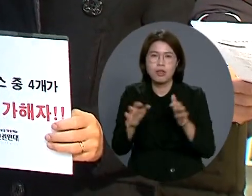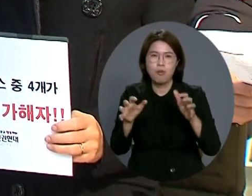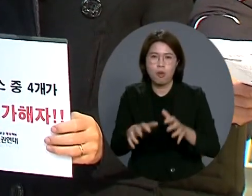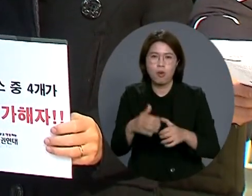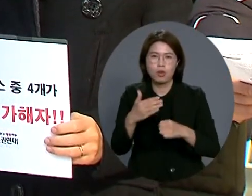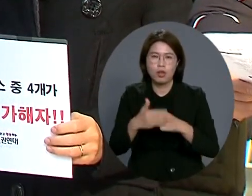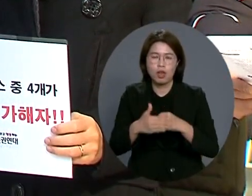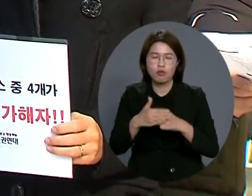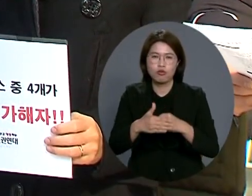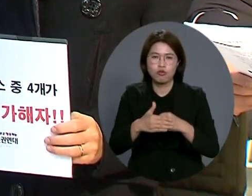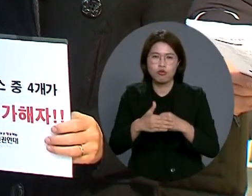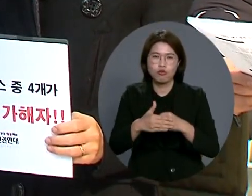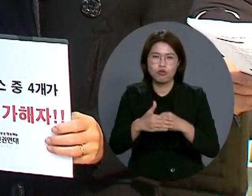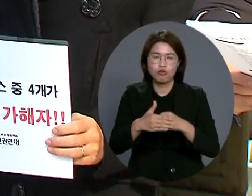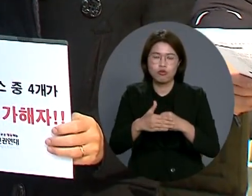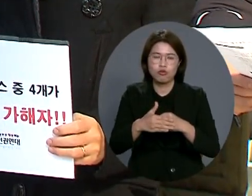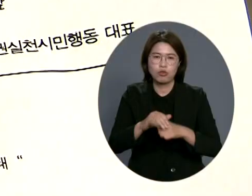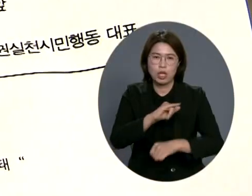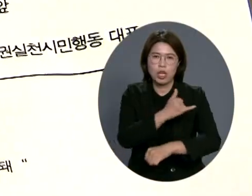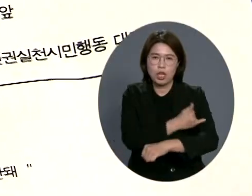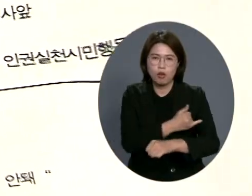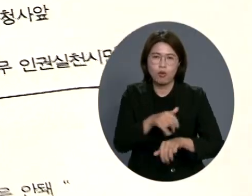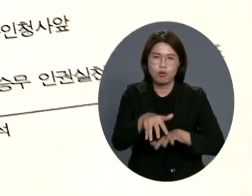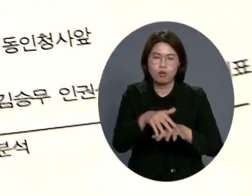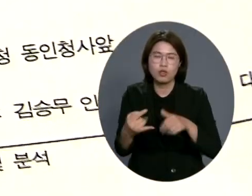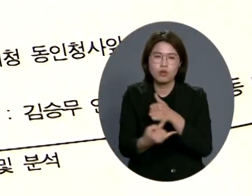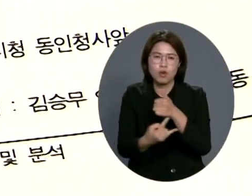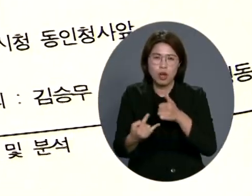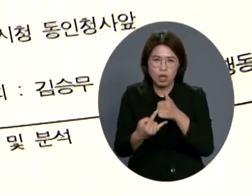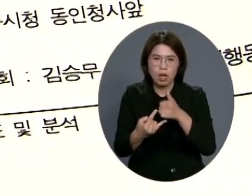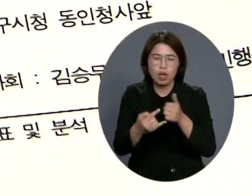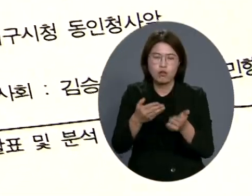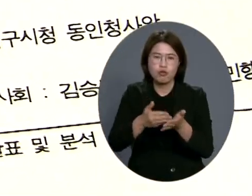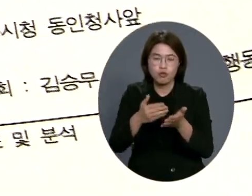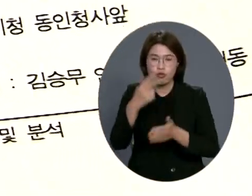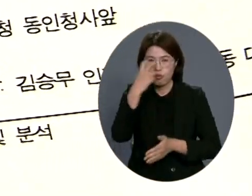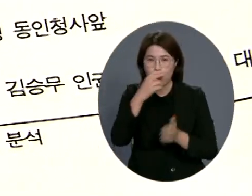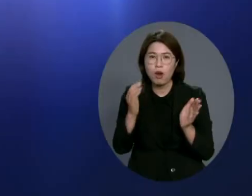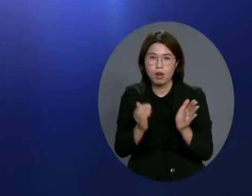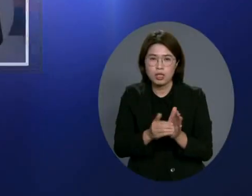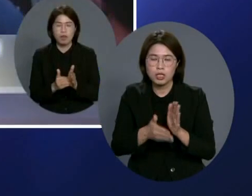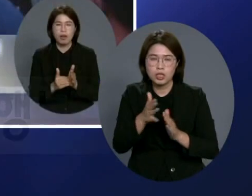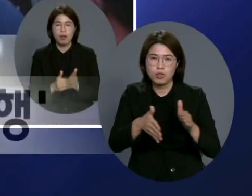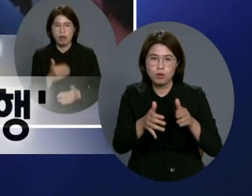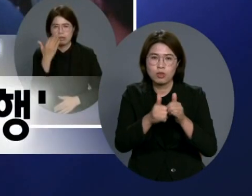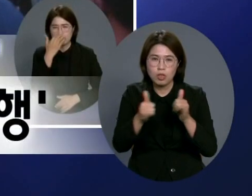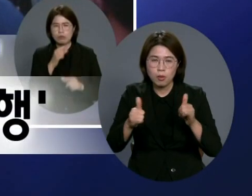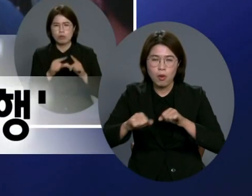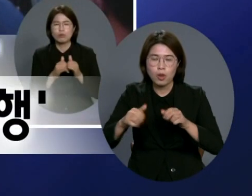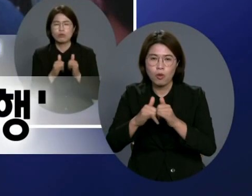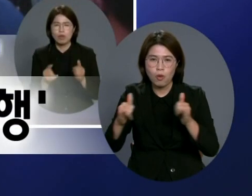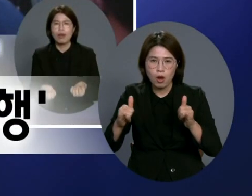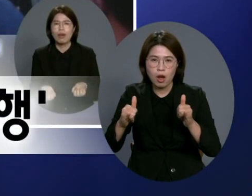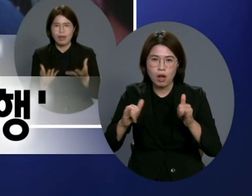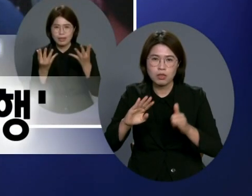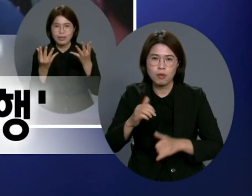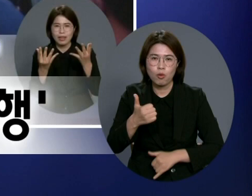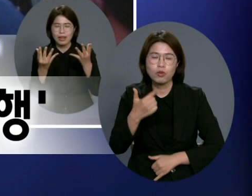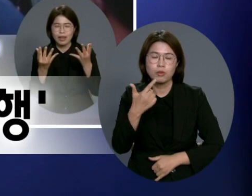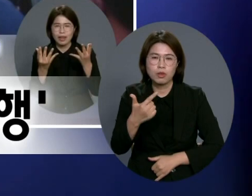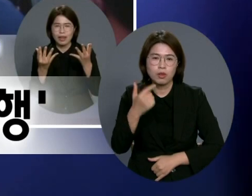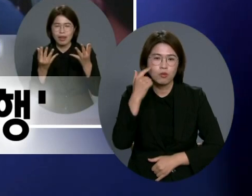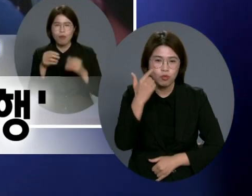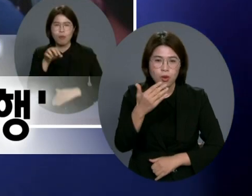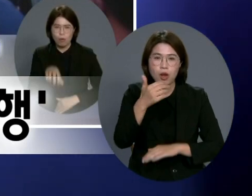인권주간 조직위원회가 인권 뉴스를 조사했습니다 도민과 인권활동가 46명에게 물른